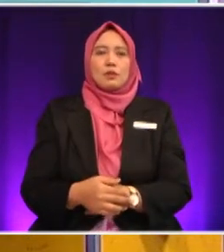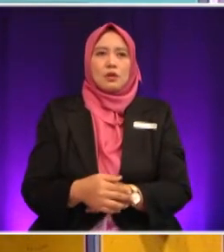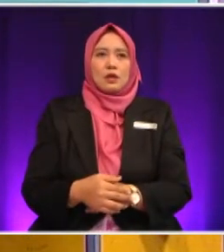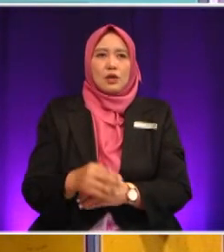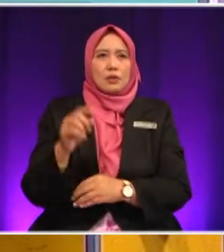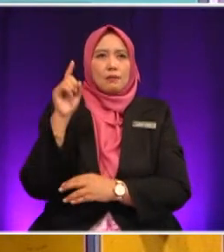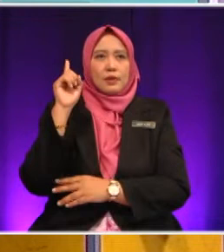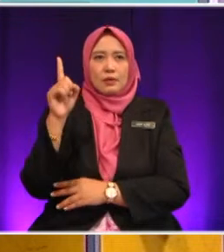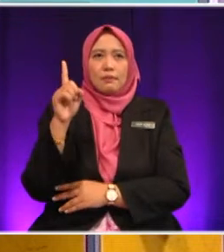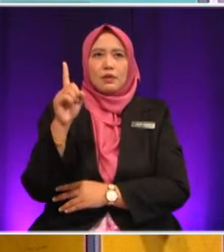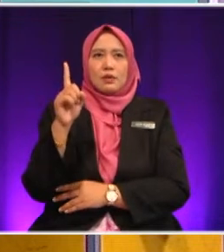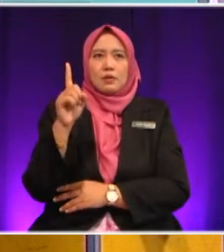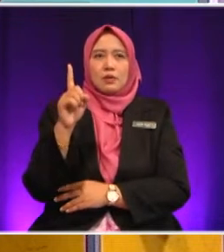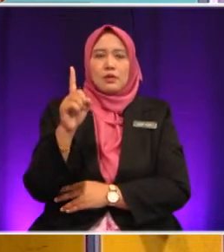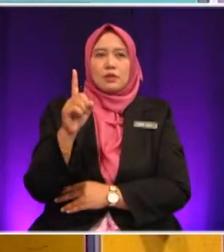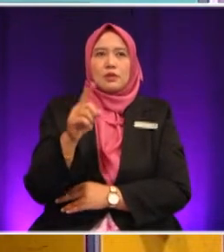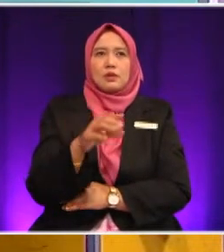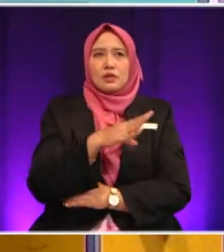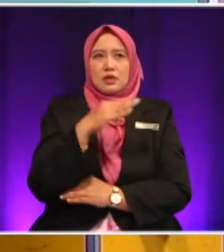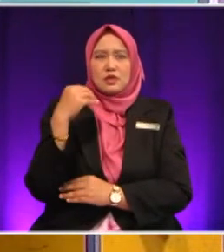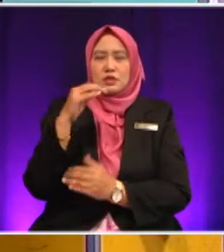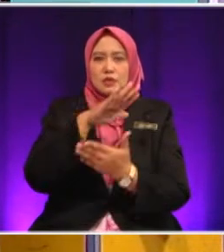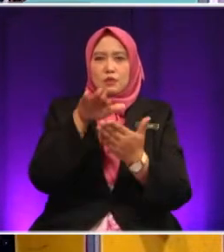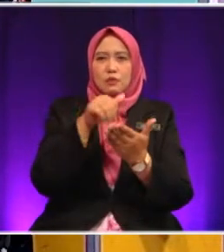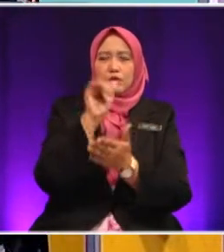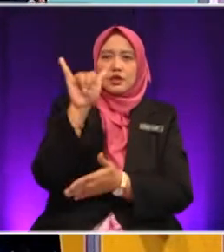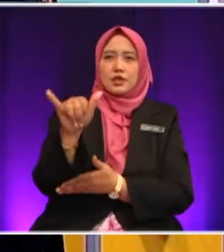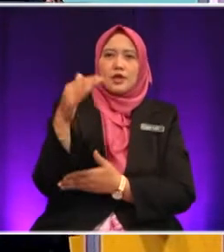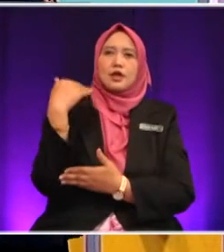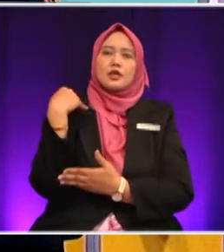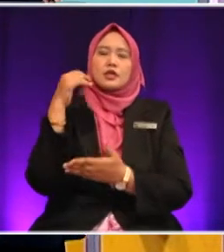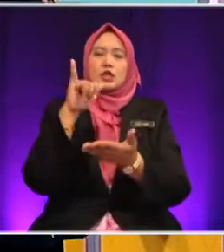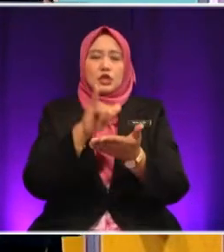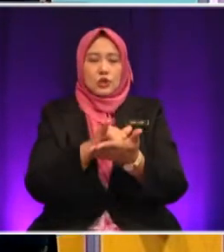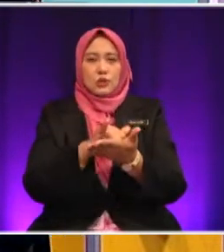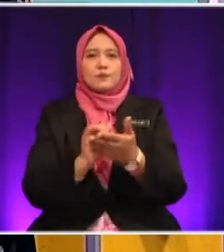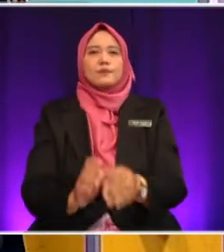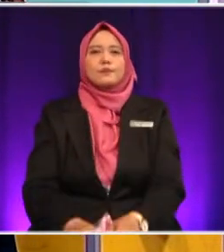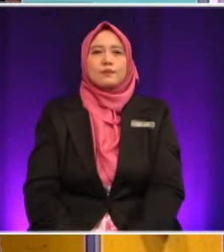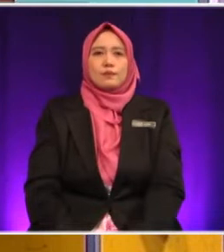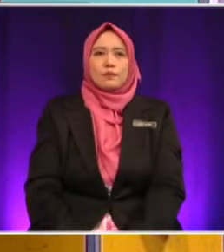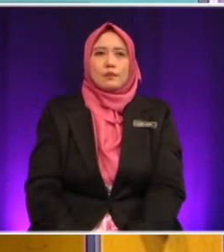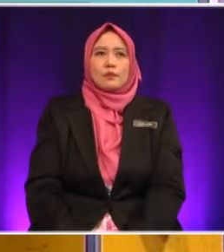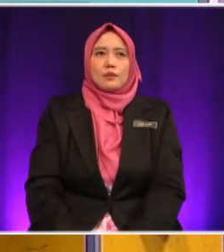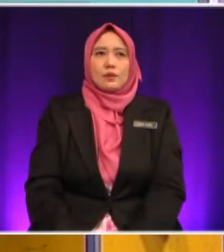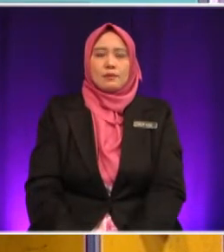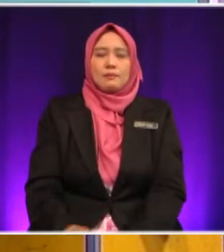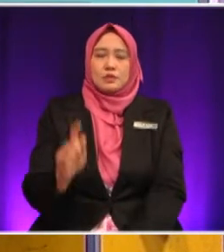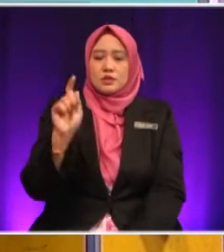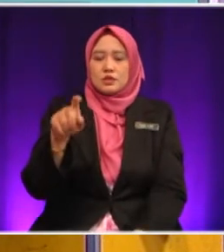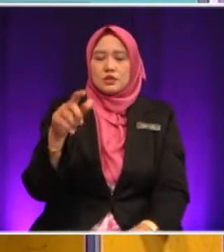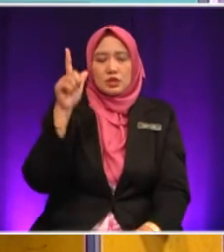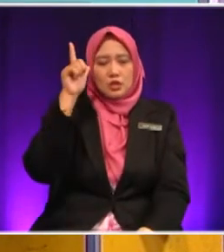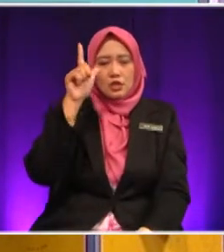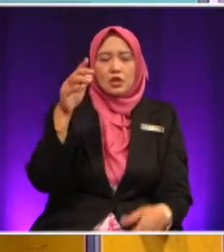atau termasuklah pengatur komputer dan peta B pangkalan data kalau pangkalan data kita ada kata kunci the yaitu membangunkan